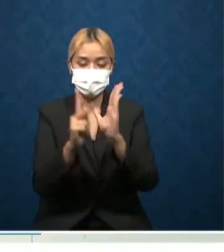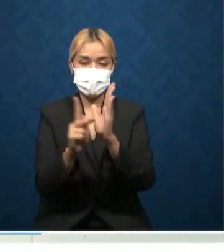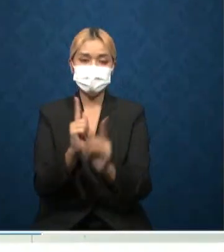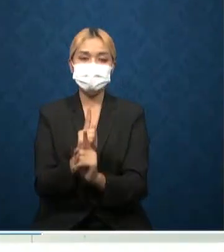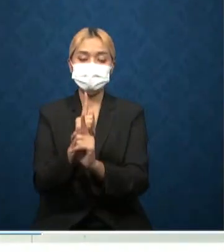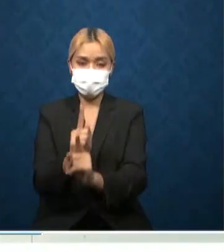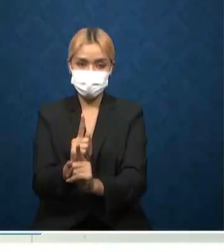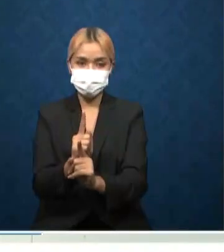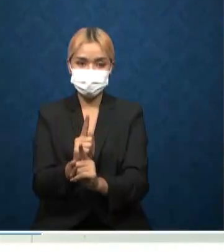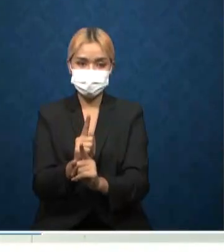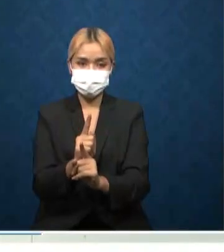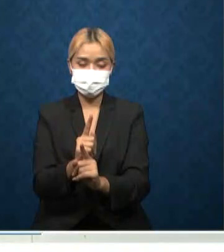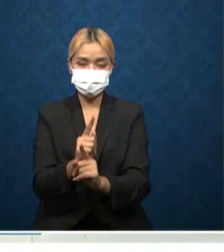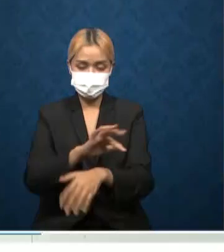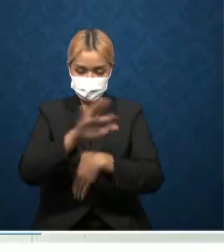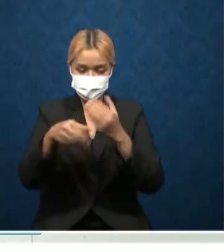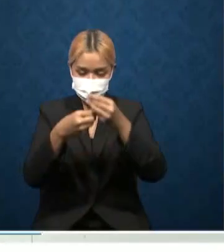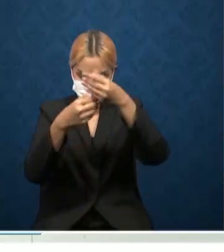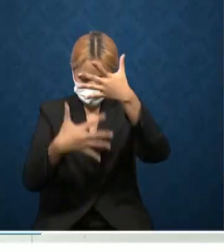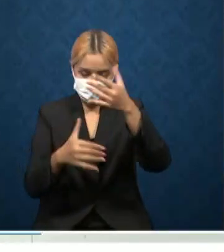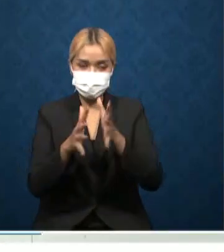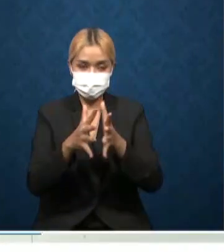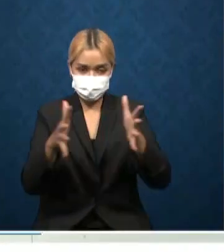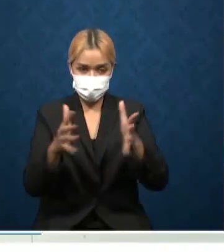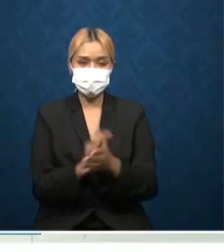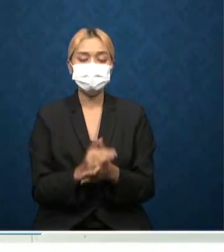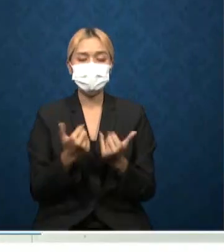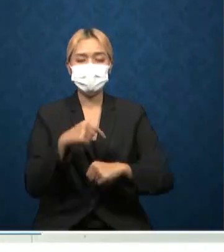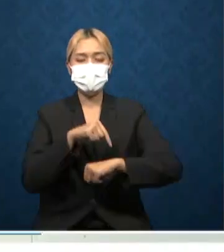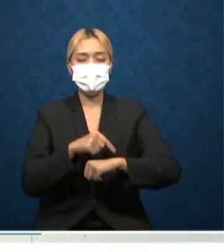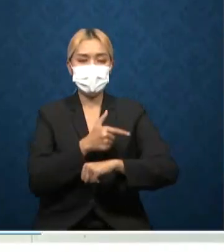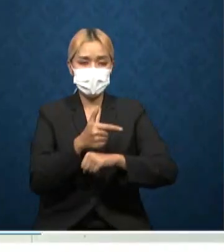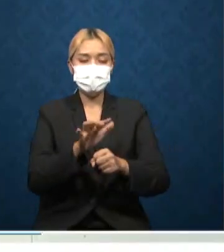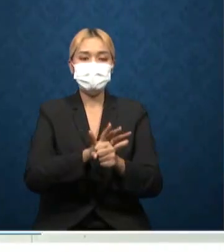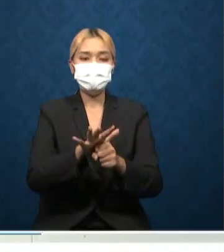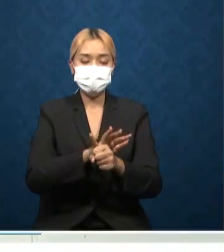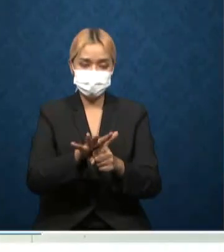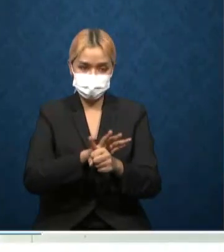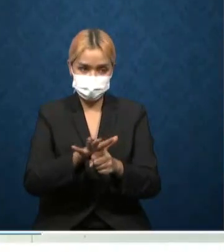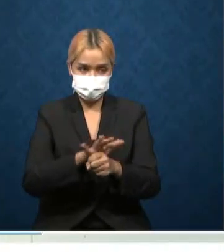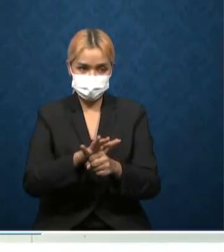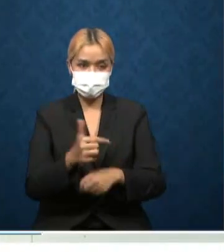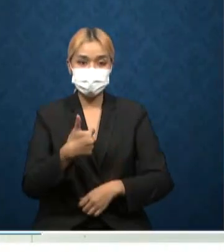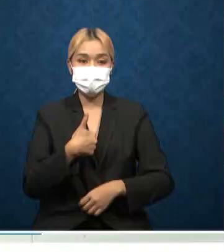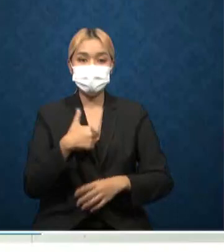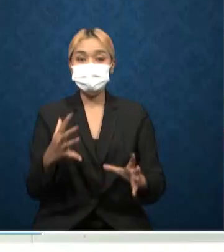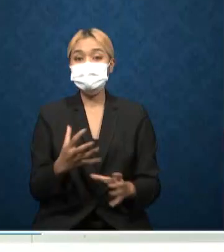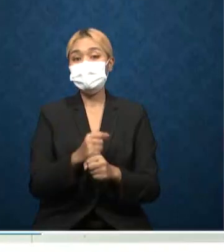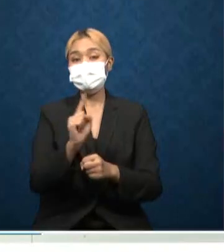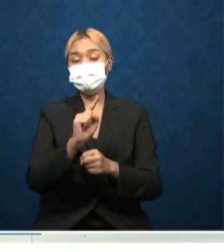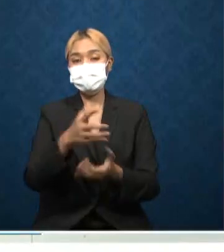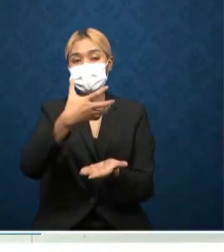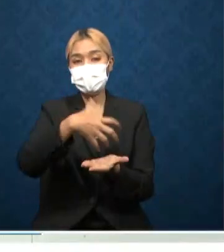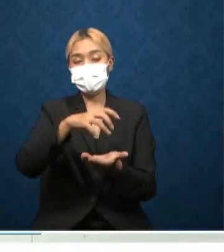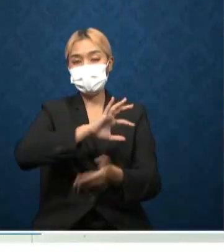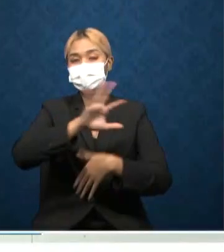อีกจำนวนมากเพื่อไม่ให้เป็นการใช้เวลาของสภาแห่งนี้มากเกินไปกับผมจึงไม่ได้นำมากล่าวทั้ง